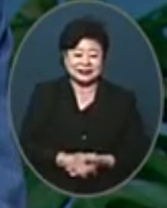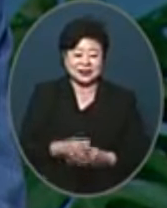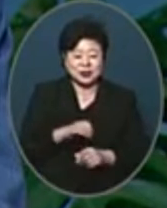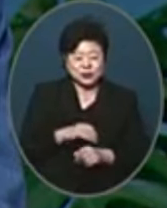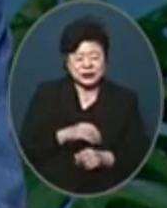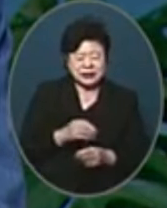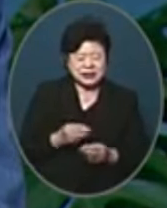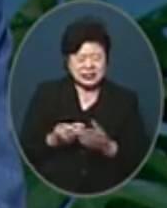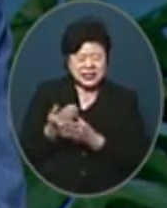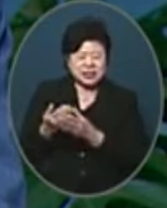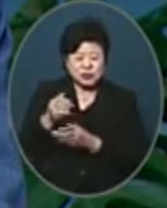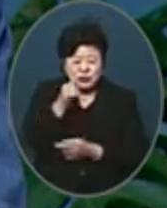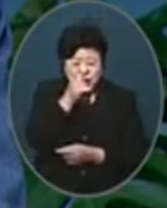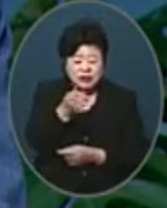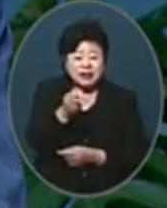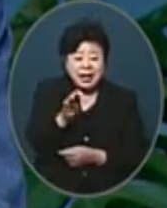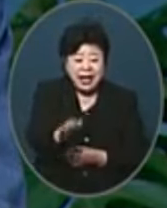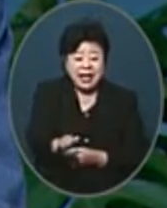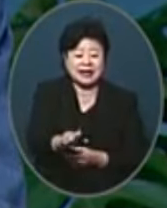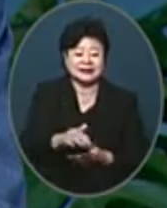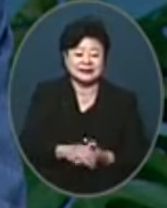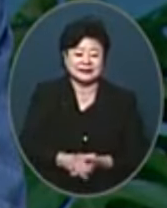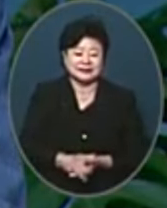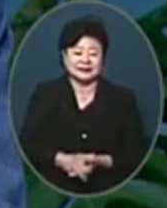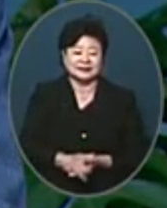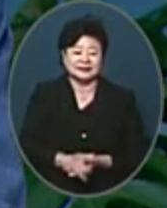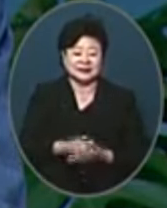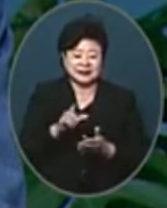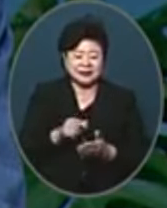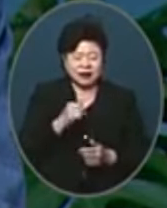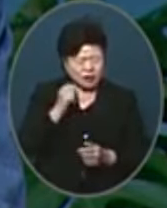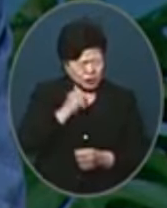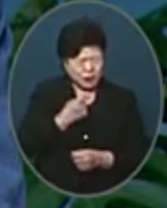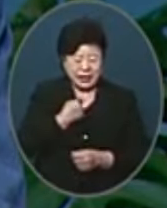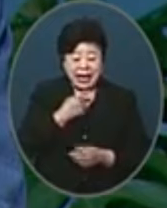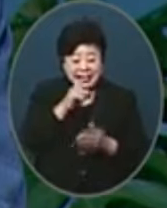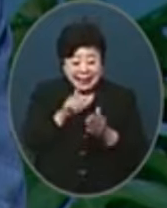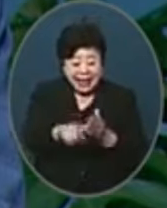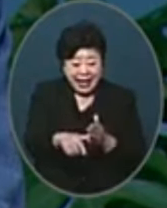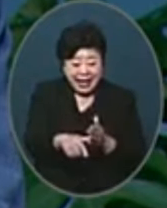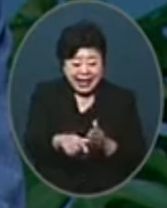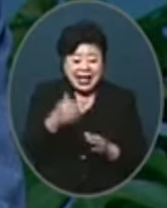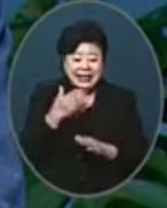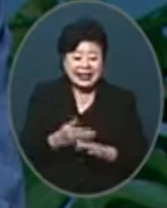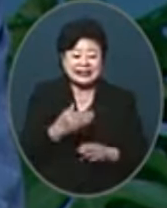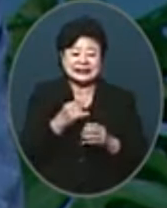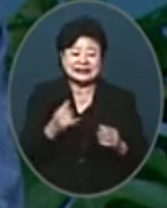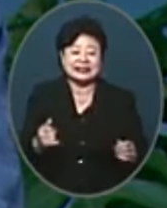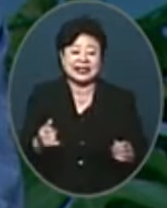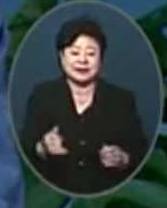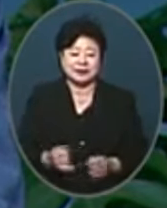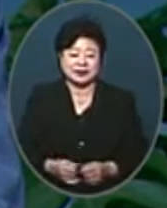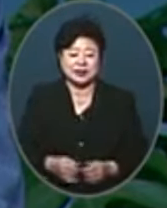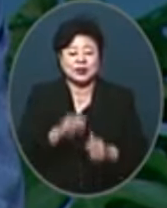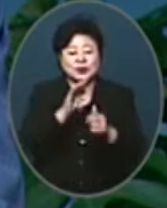귀찮은 일도 많지요. 그러나 시련이 다가오게 되면 다른 사람들은